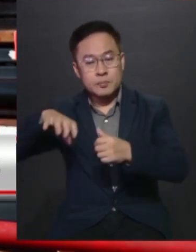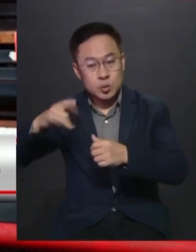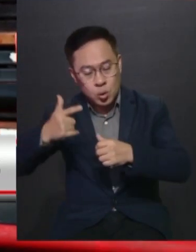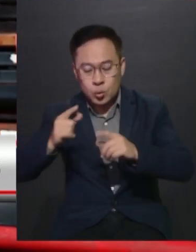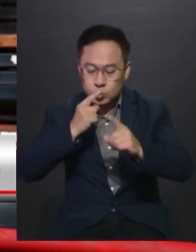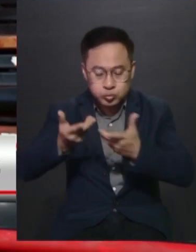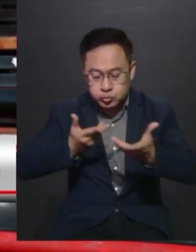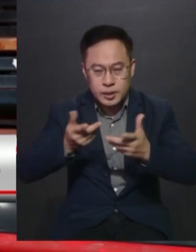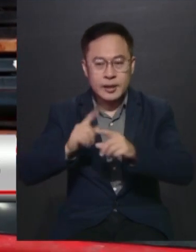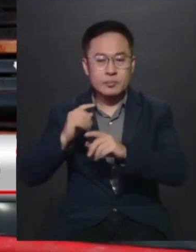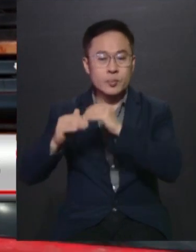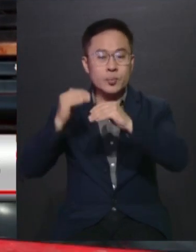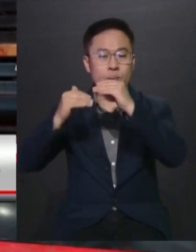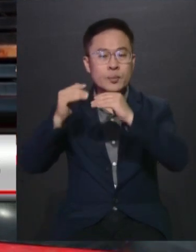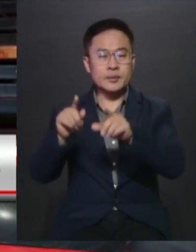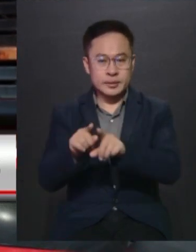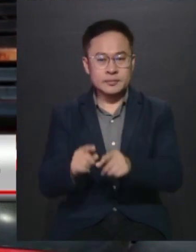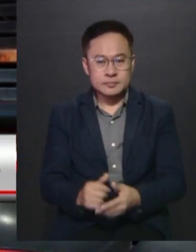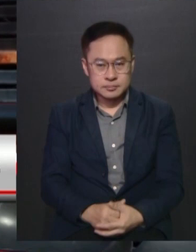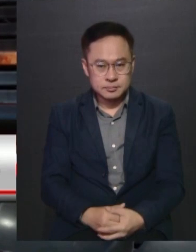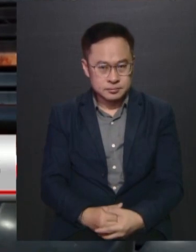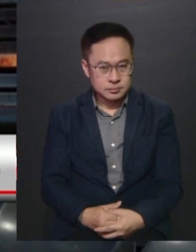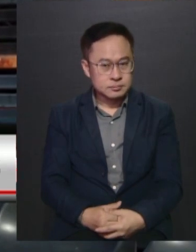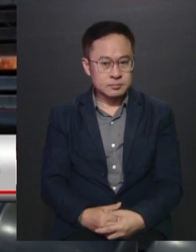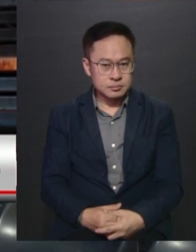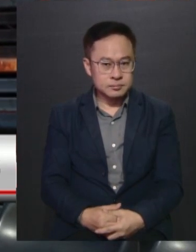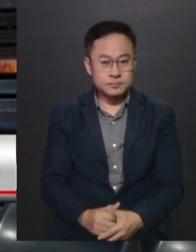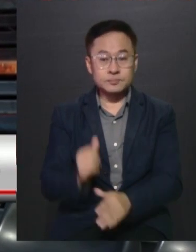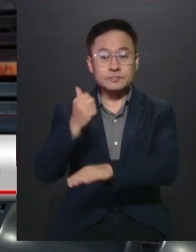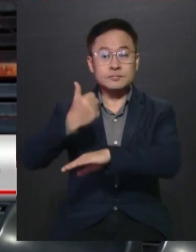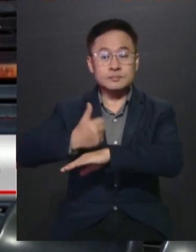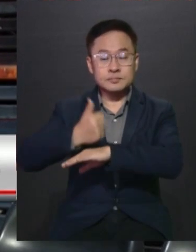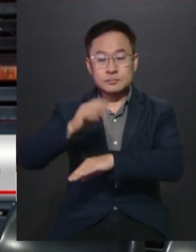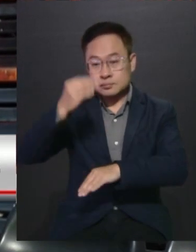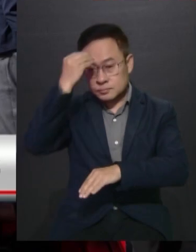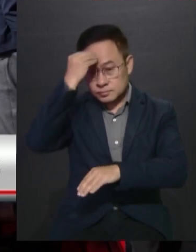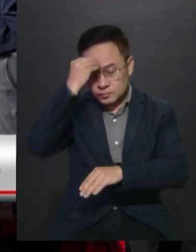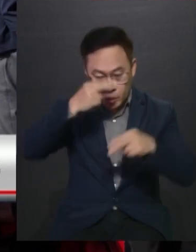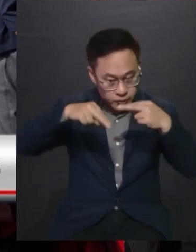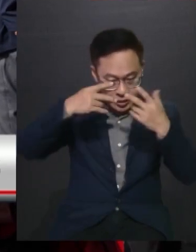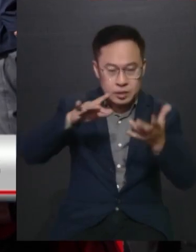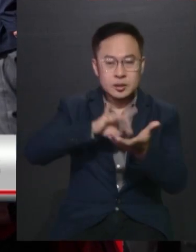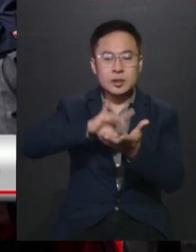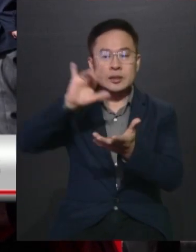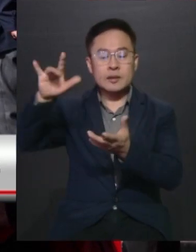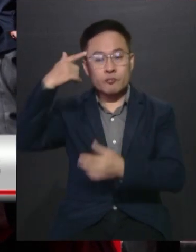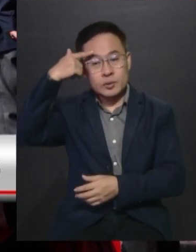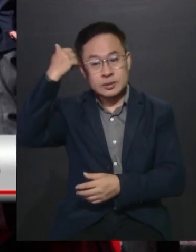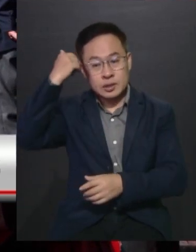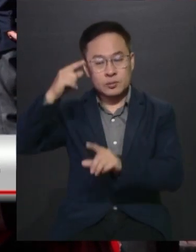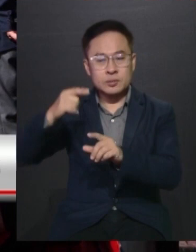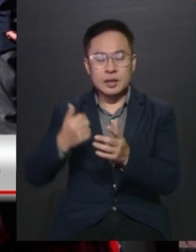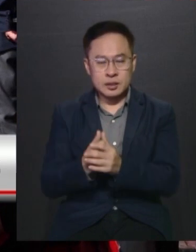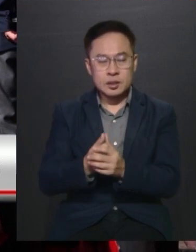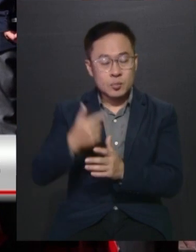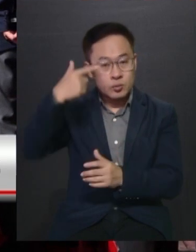ยค่ะและสำหรับมิสเตอร์ทาคุชิแล้วก็รวมถึงมิสเตอร์ยาจิมะค่ะก็จะบินกลับประเทศญี่ปุ่นนะคะในช่วงค่ำวันเสาร์ที่11พฤศจิก